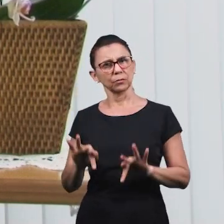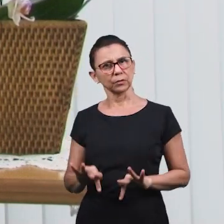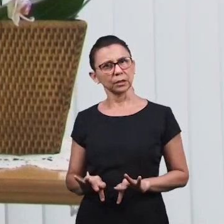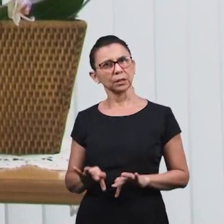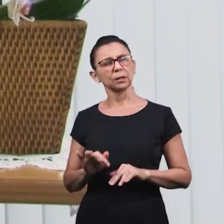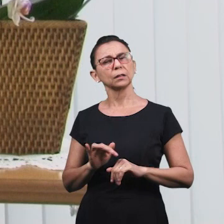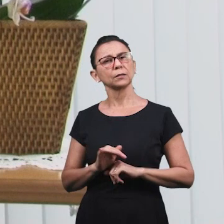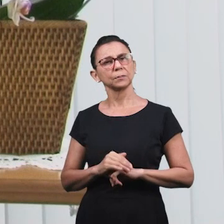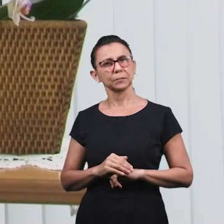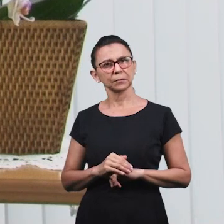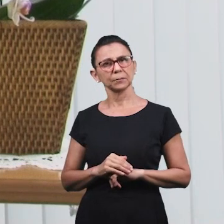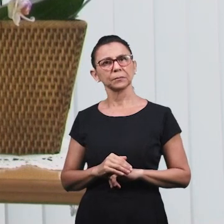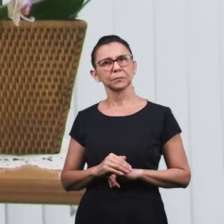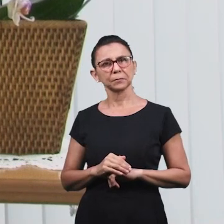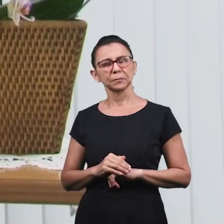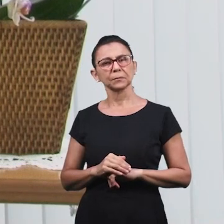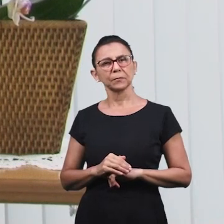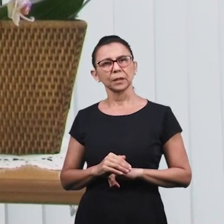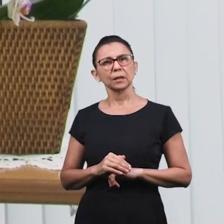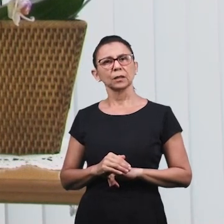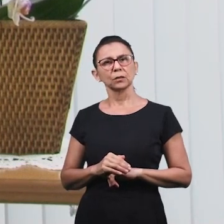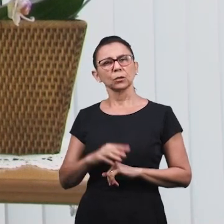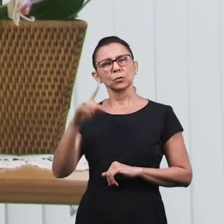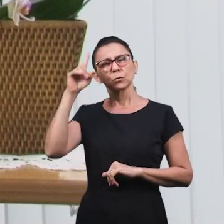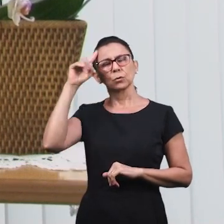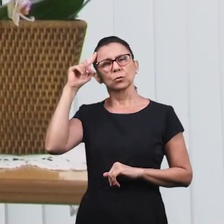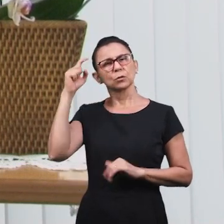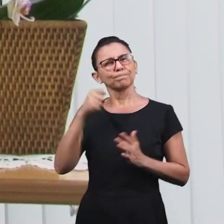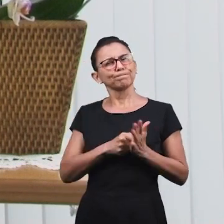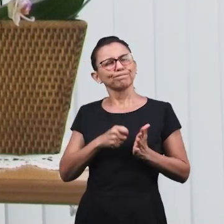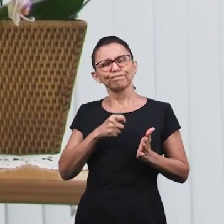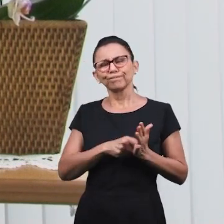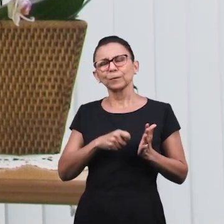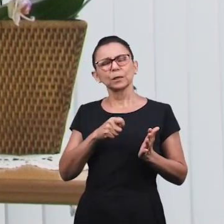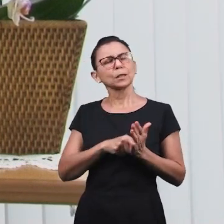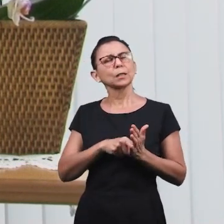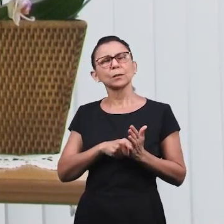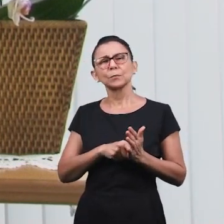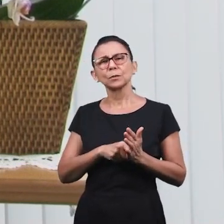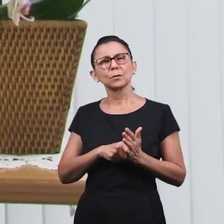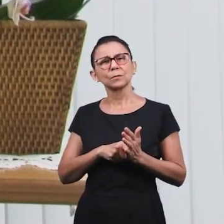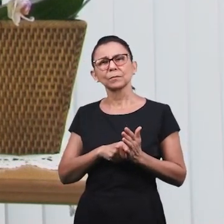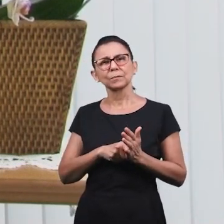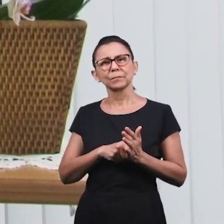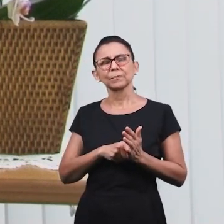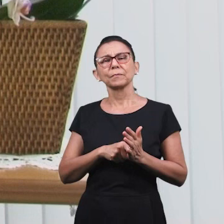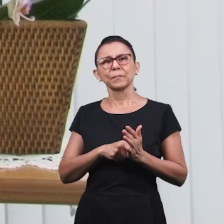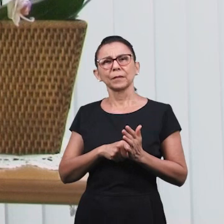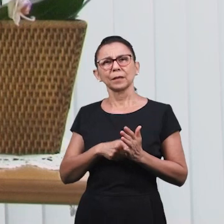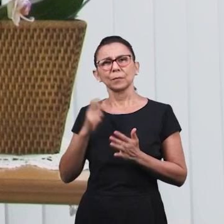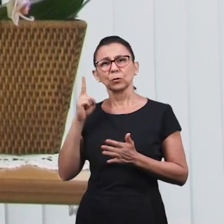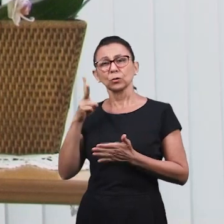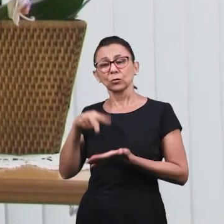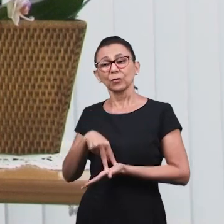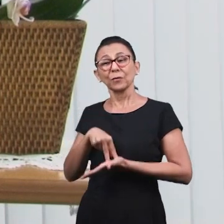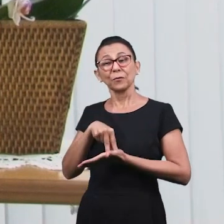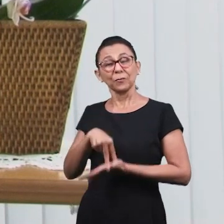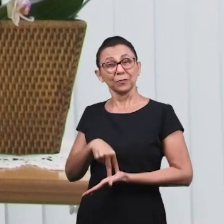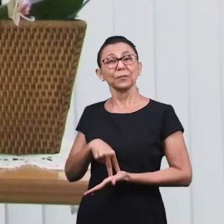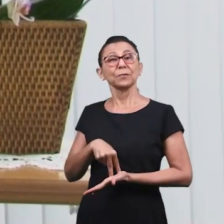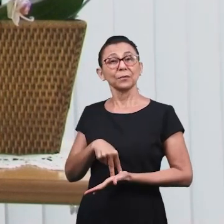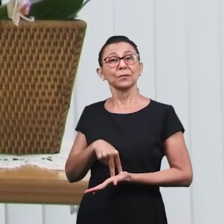jours, du dernier moment, l'Église de l'enlèvement. Nous nous battons pour cela tous les jours.